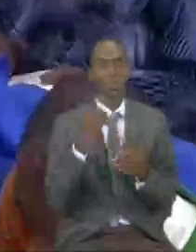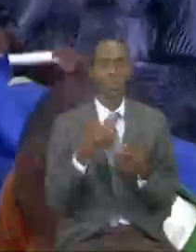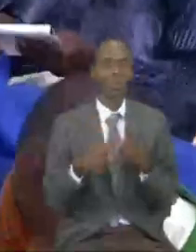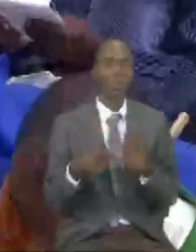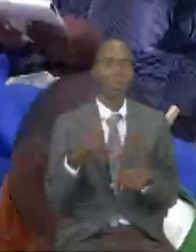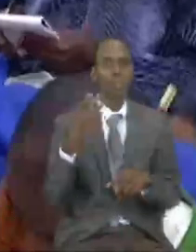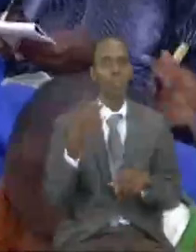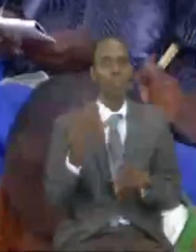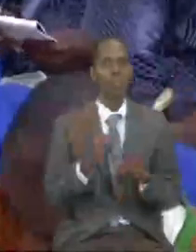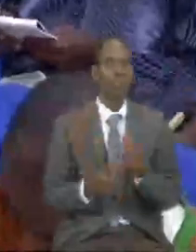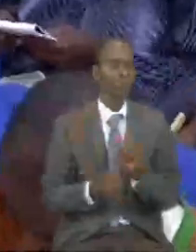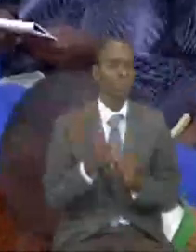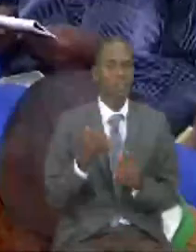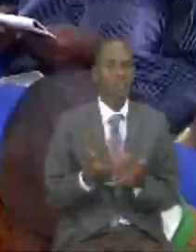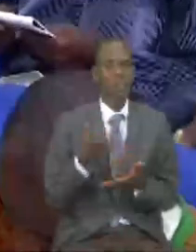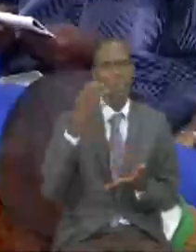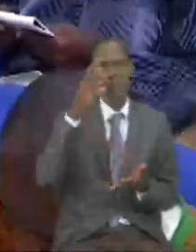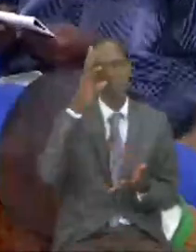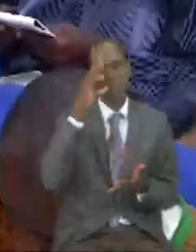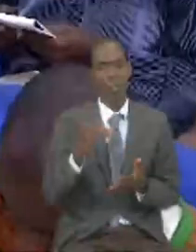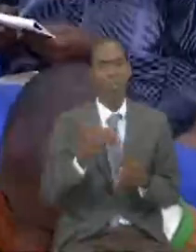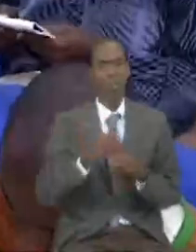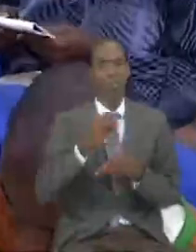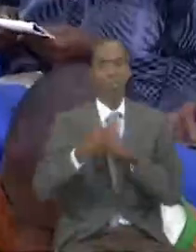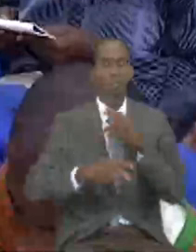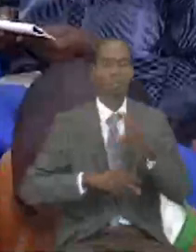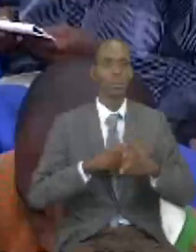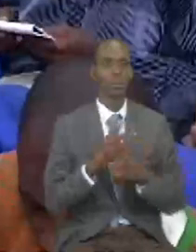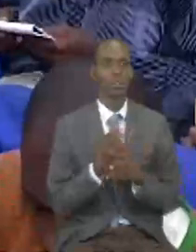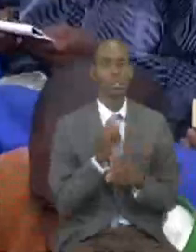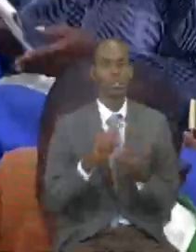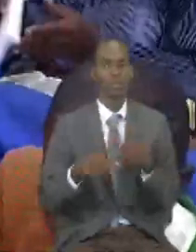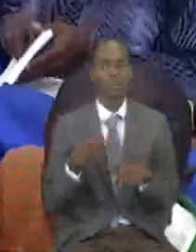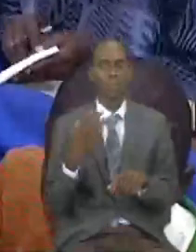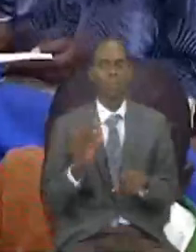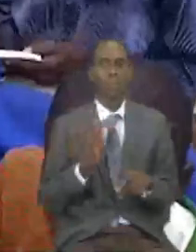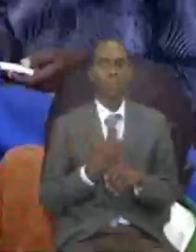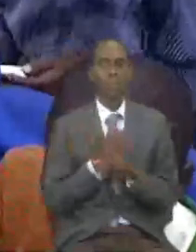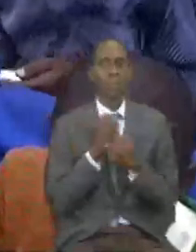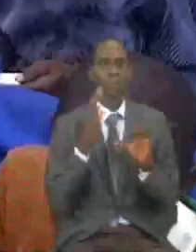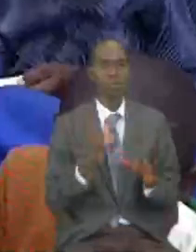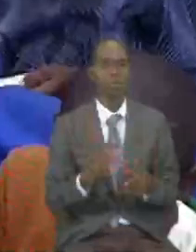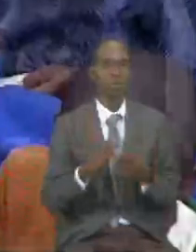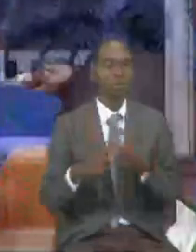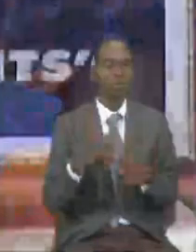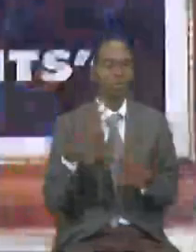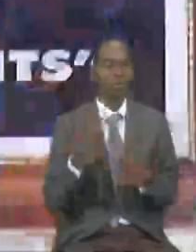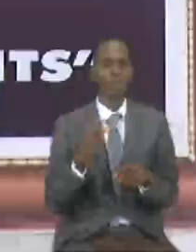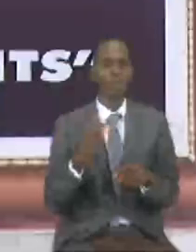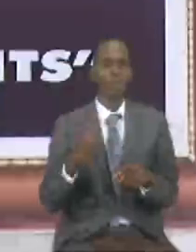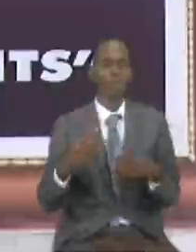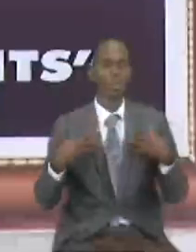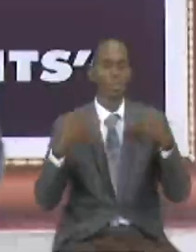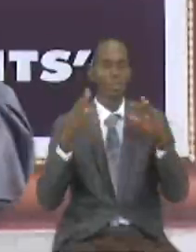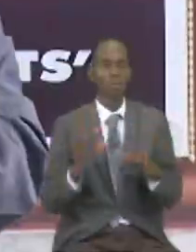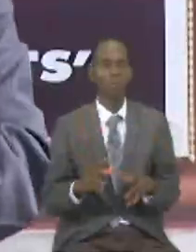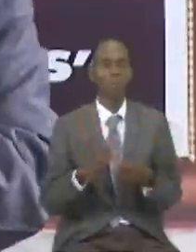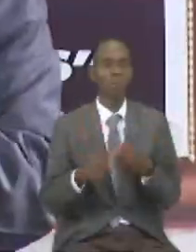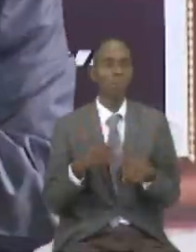l'ami du richissime, de l'homme le plus riche de l'univers, l'ami du sauveur,